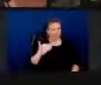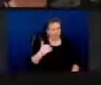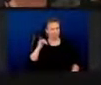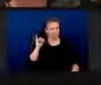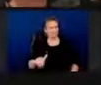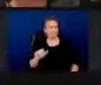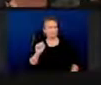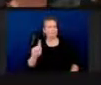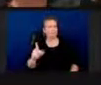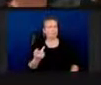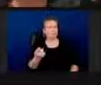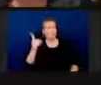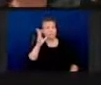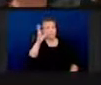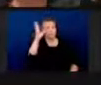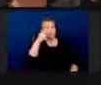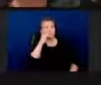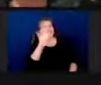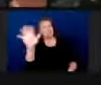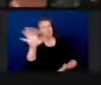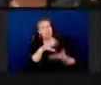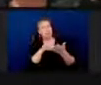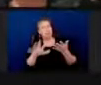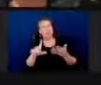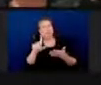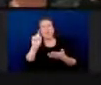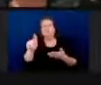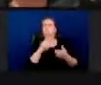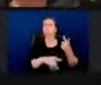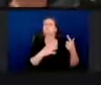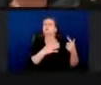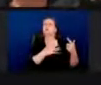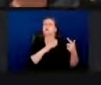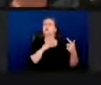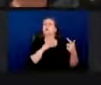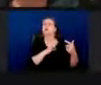Pia nilikuwa na nafasi ya